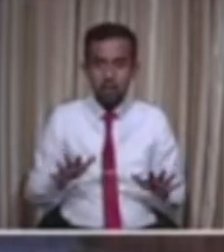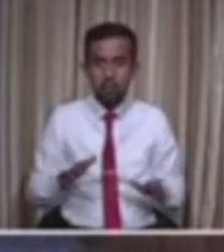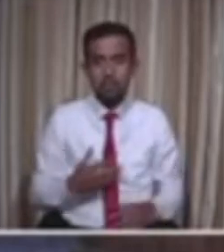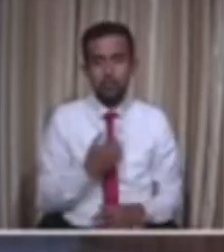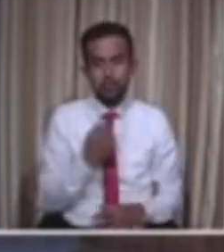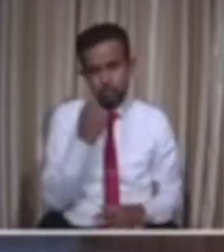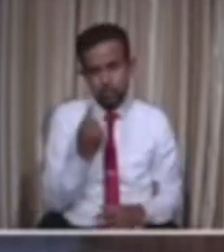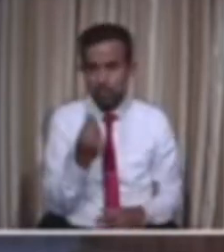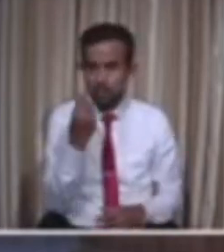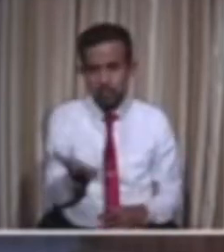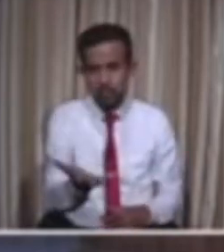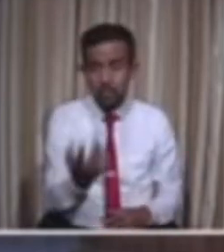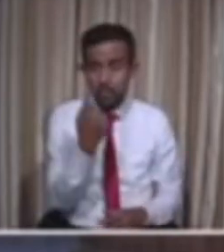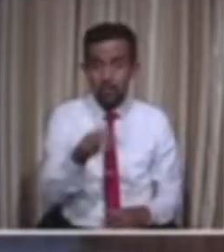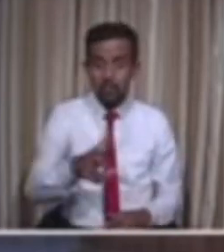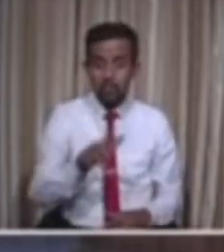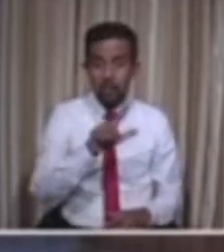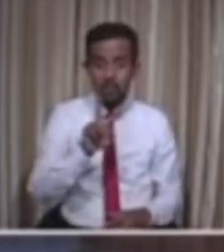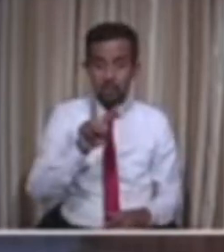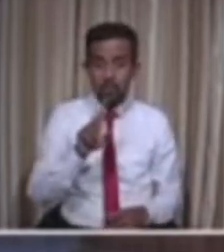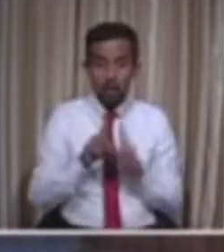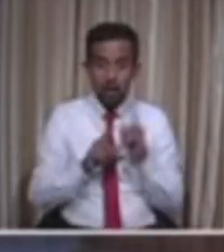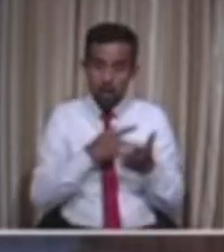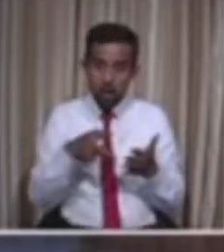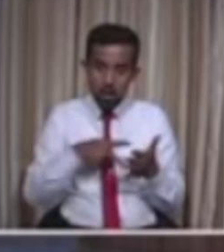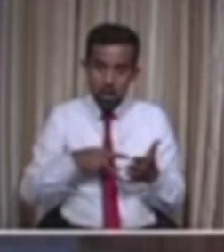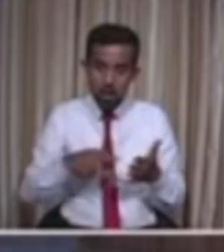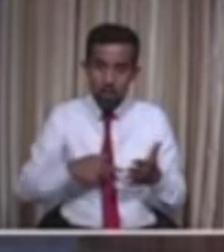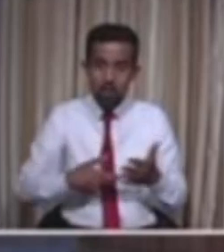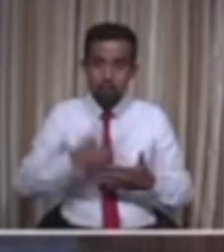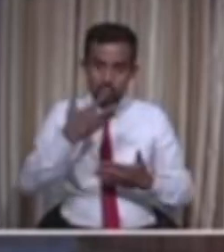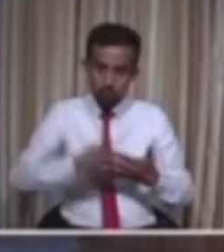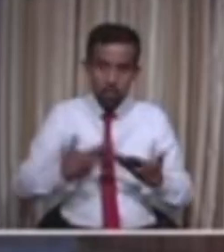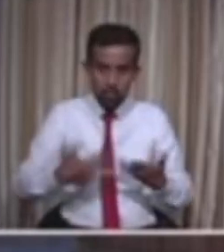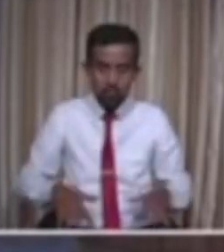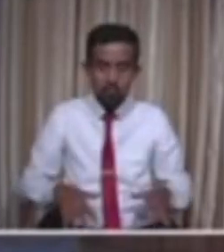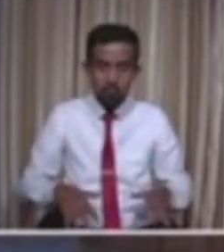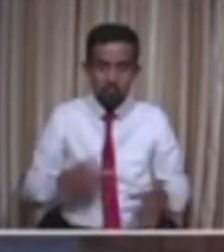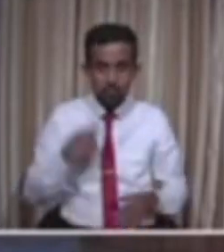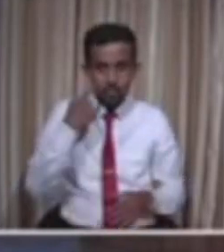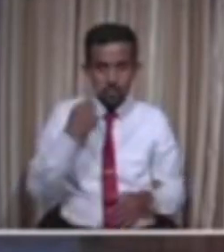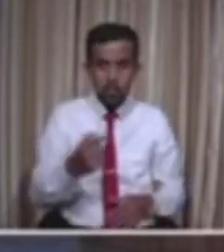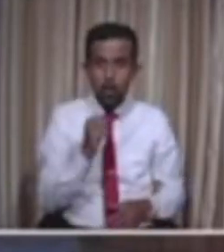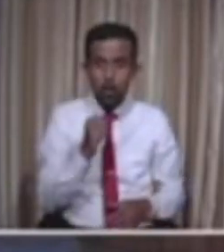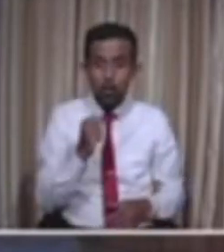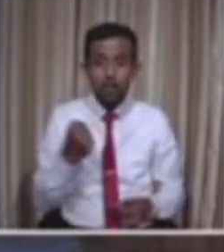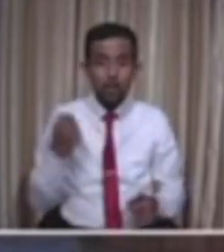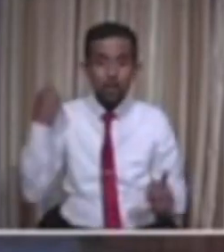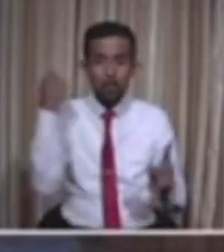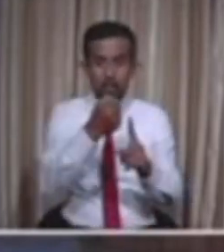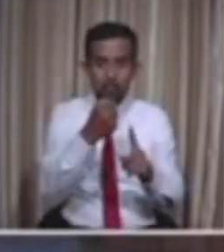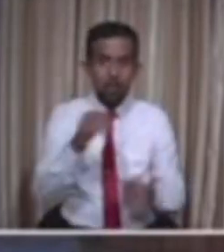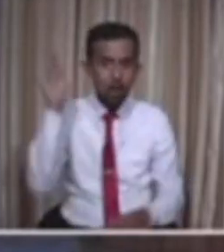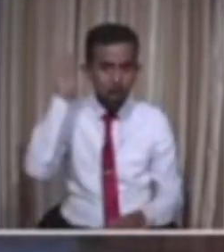මොකද හේතුව 1977 මම කියවලා තියෙනවා කොහොමද සංසෝනි වාර්තාව මම කියවලා තියෙනවා mama dakal tino kohomo tega pahara ilaga reikir manga hala